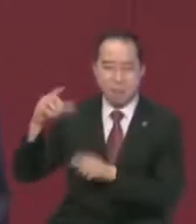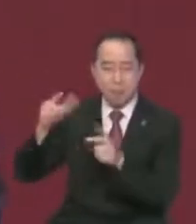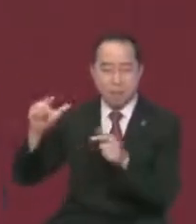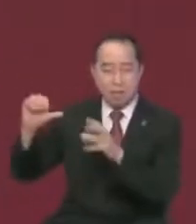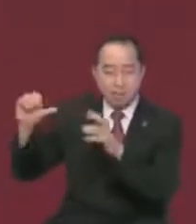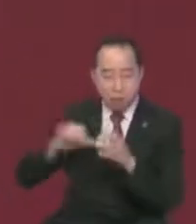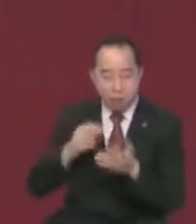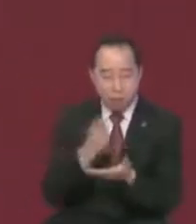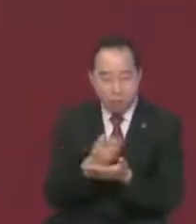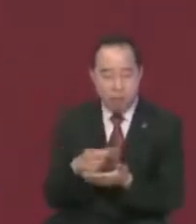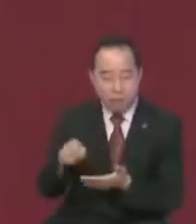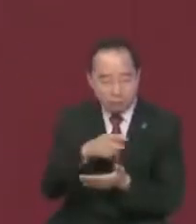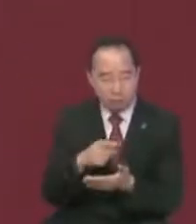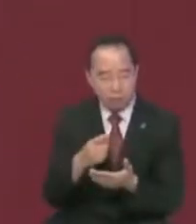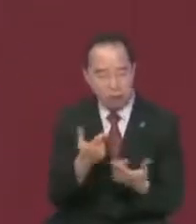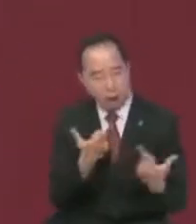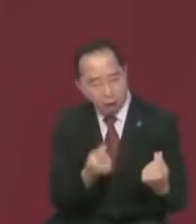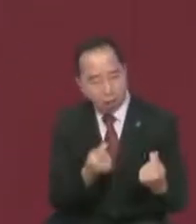함께 입법합시다.